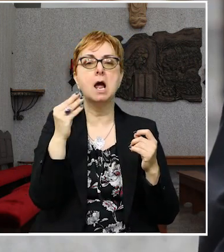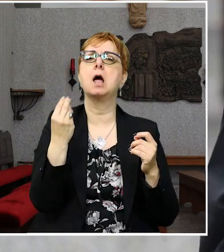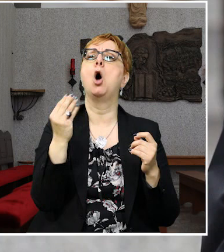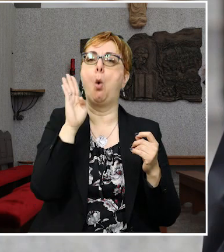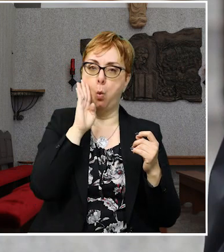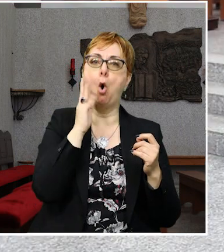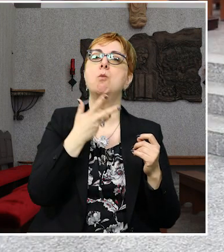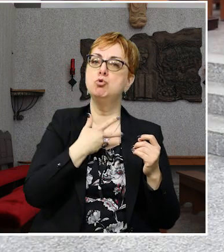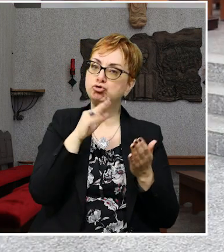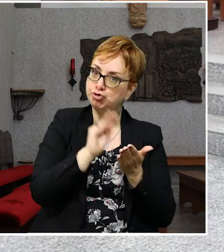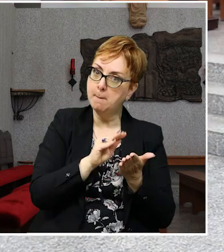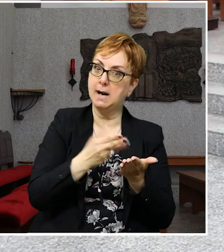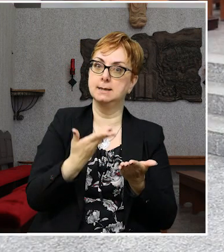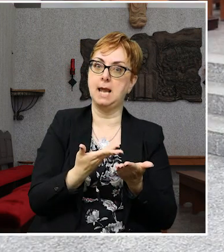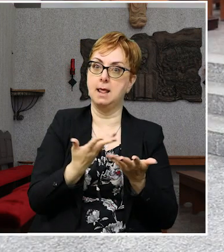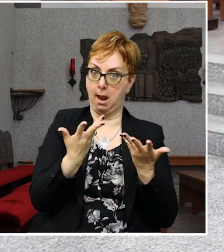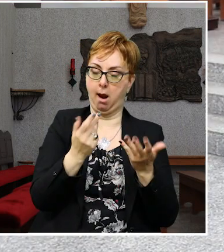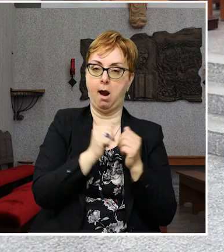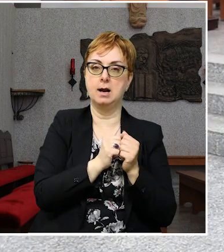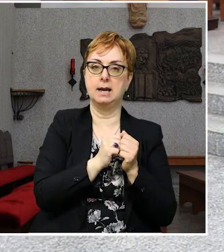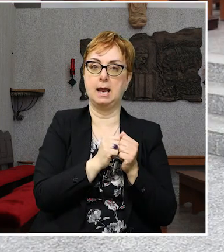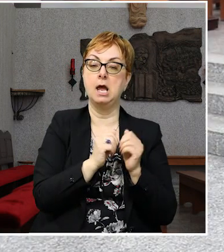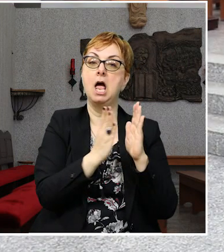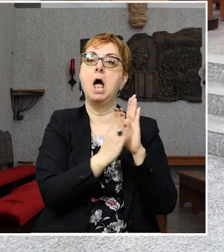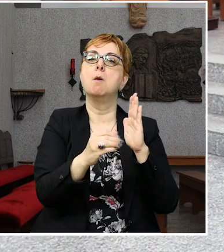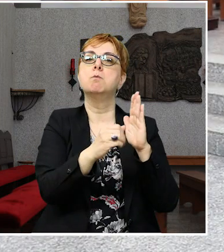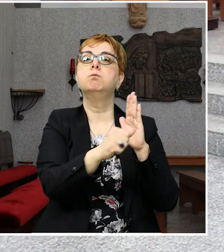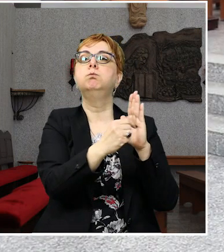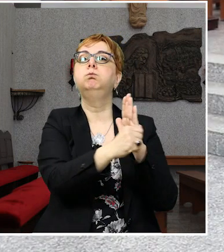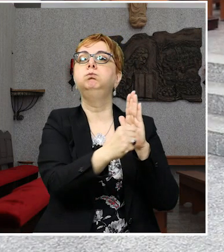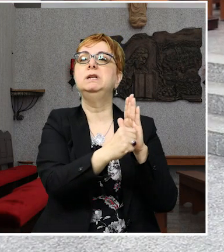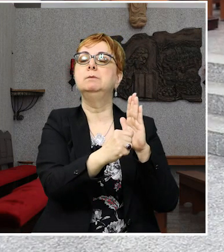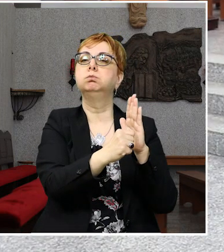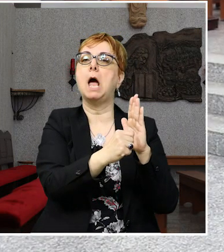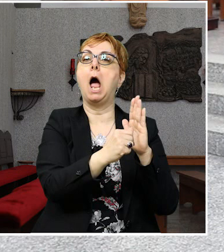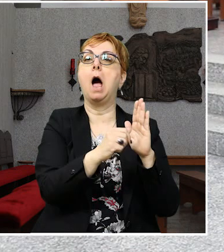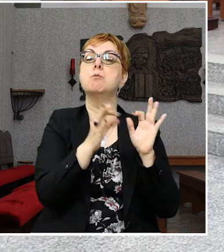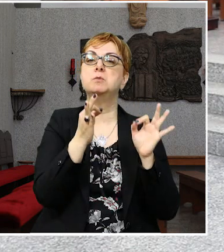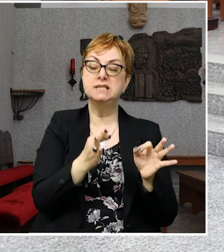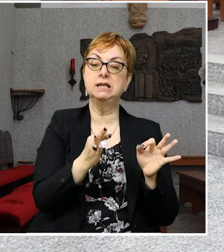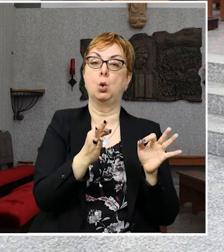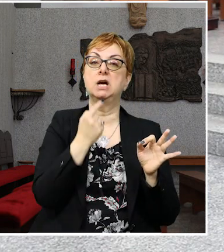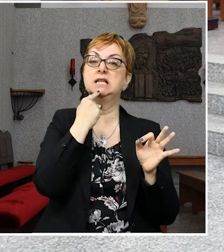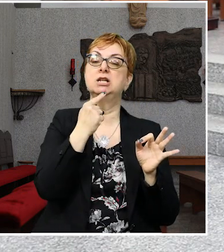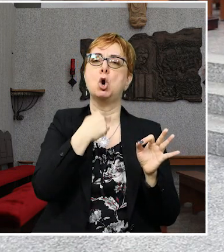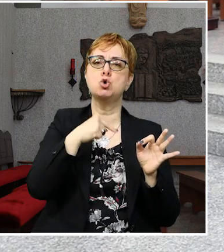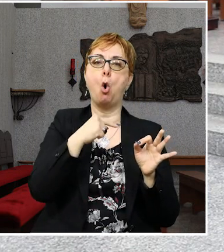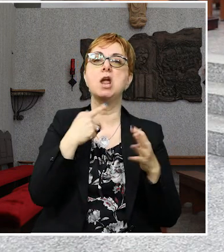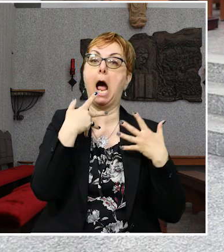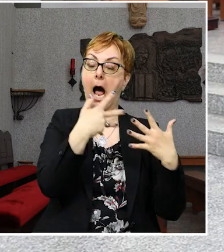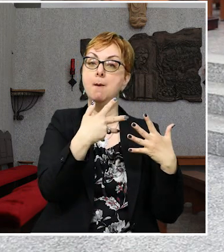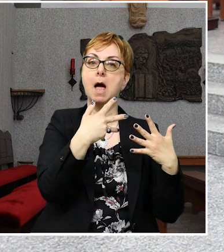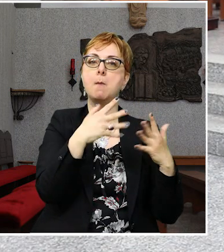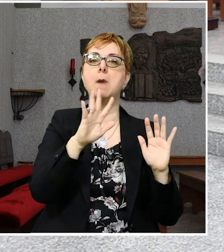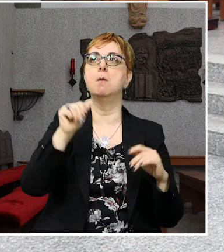essere anche l'uomo. Ecco, la Sacra Scrittura è categorica. noi amiamo perché Egli ci